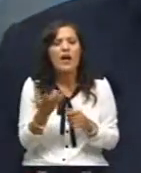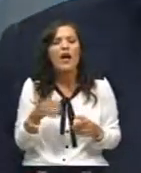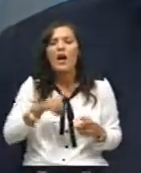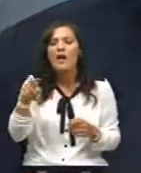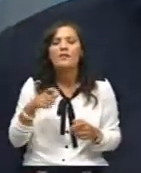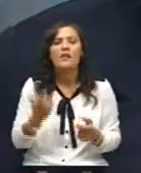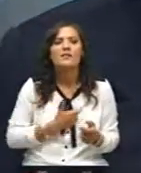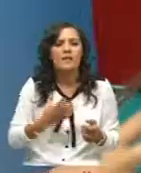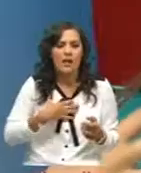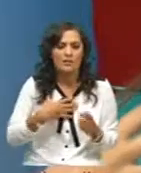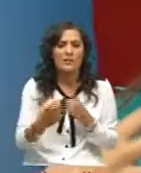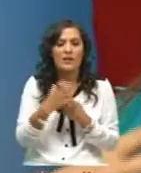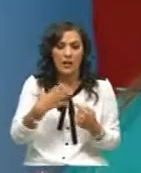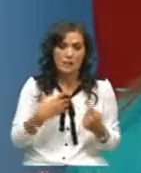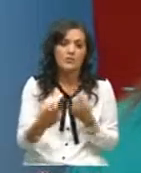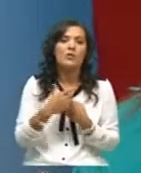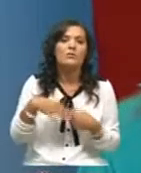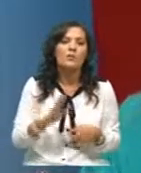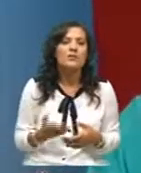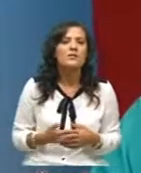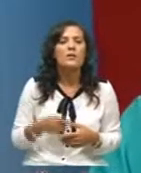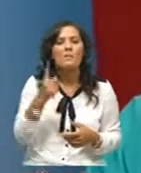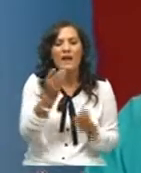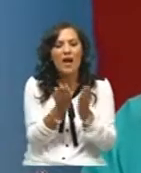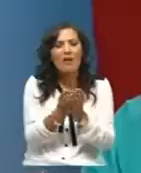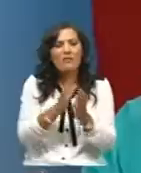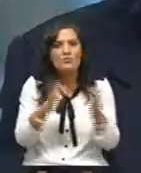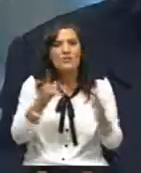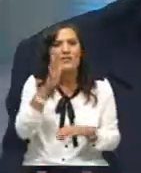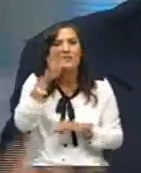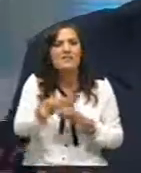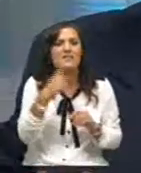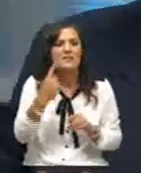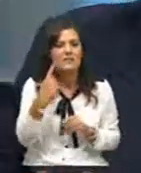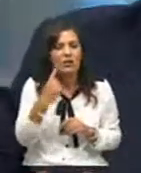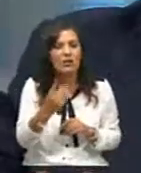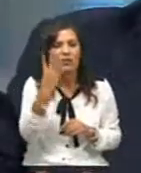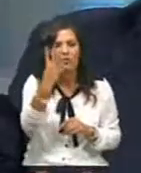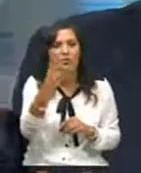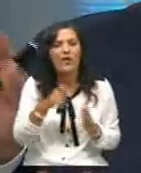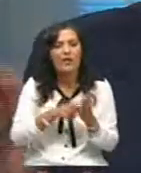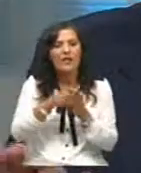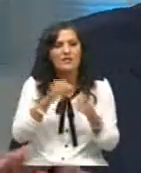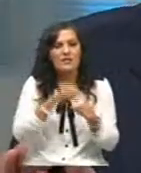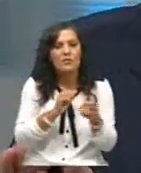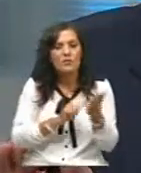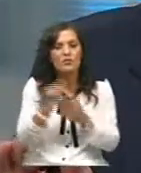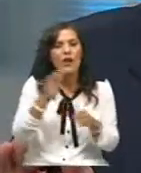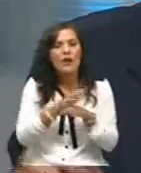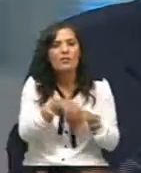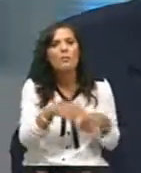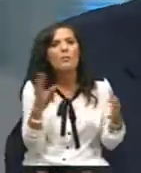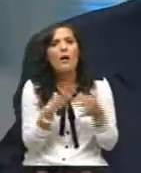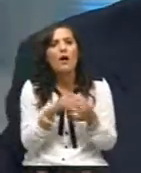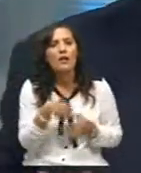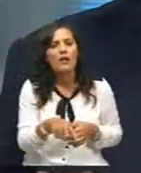hayatınızı koruyabilir zaten kendimiz korunmazsa bakın söylediğim bir avuç büyüklüğünde iz dört tane 4 lastikte tüm hayatınızı buna